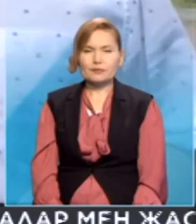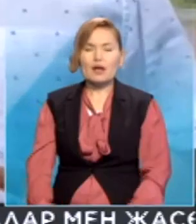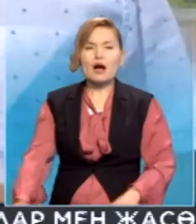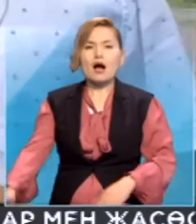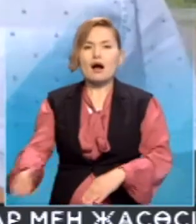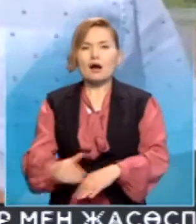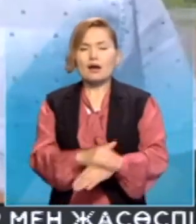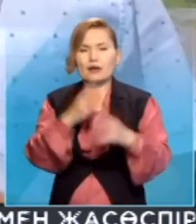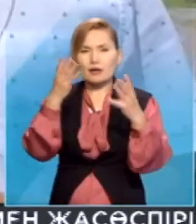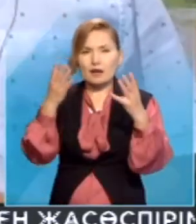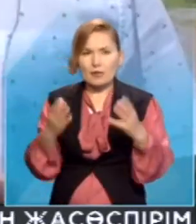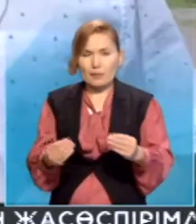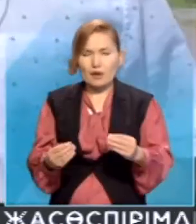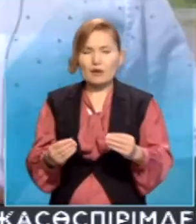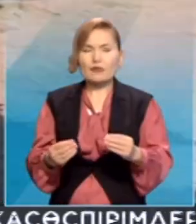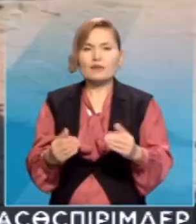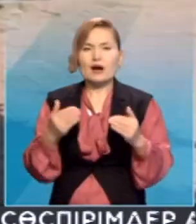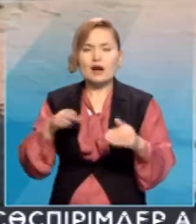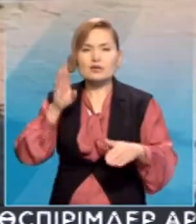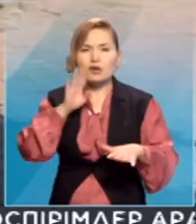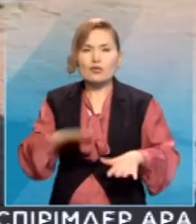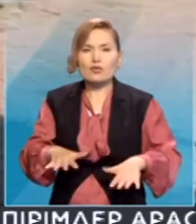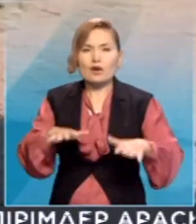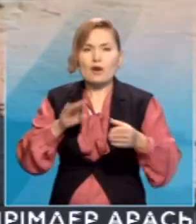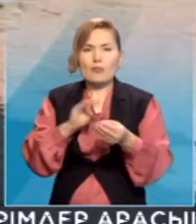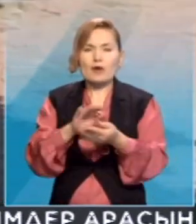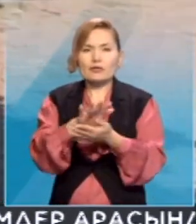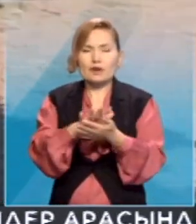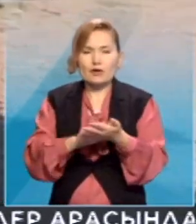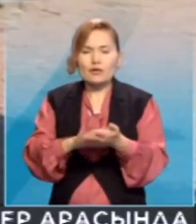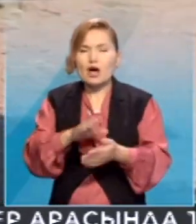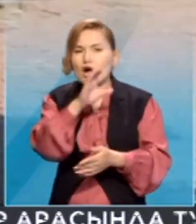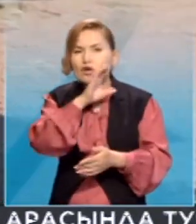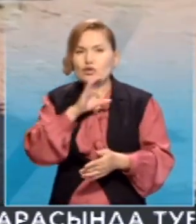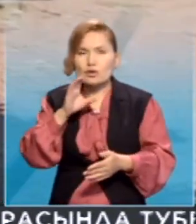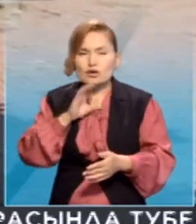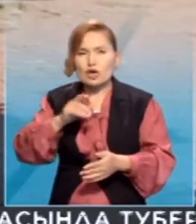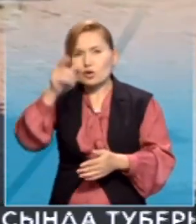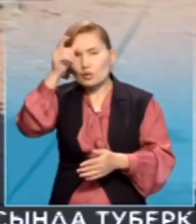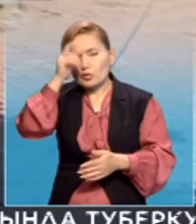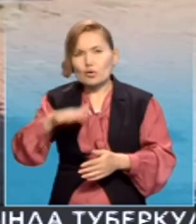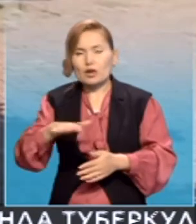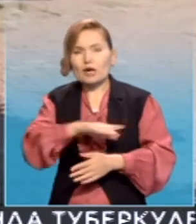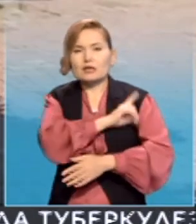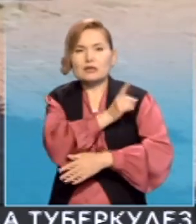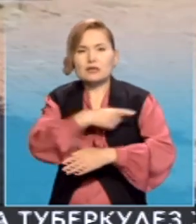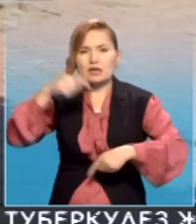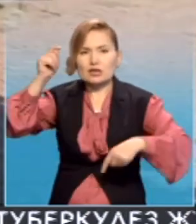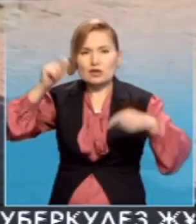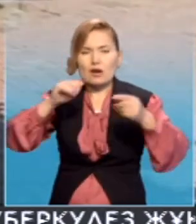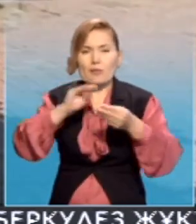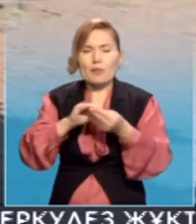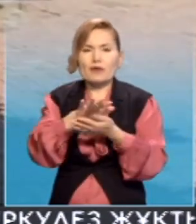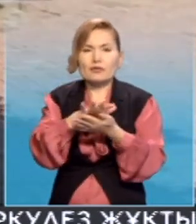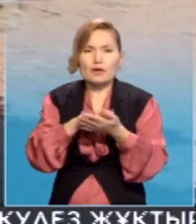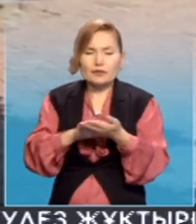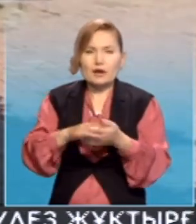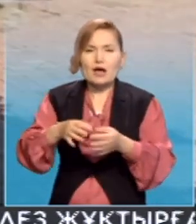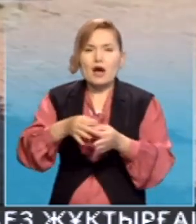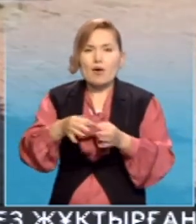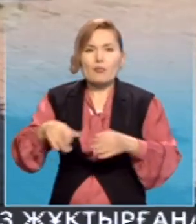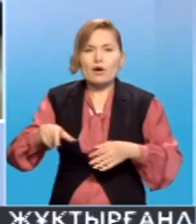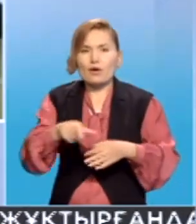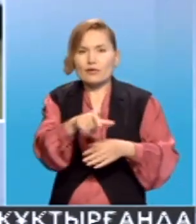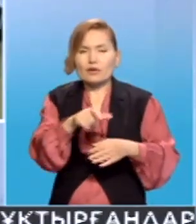Қайырлы күн, Нұргүл. Жағдай әлі тұрақталған жоқ. Елдің солтүстігінде нөсер жаңбыр әлі де тыйылмай тұр. Кеше түнде Анкара-Кастамону тасжолының